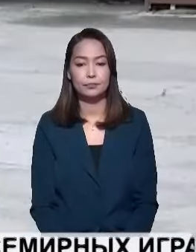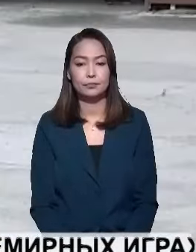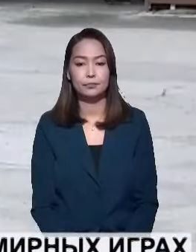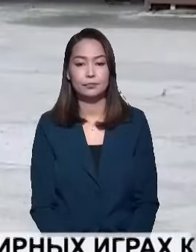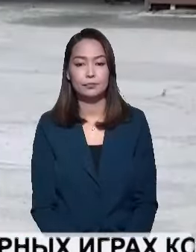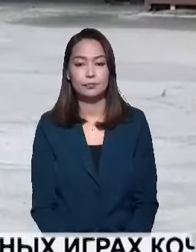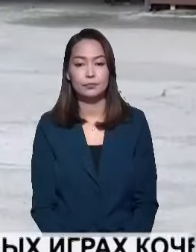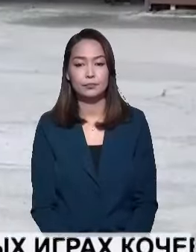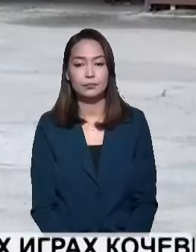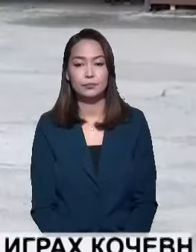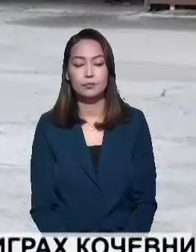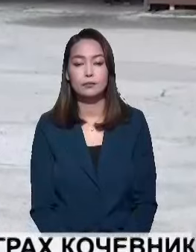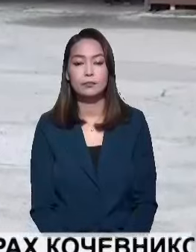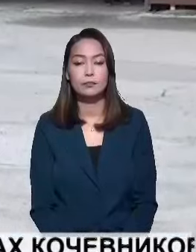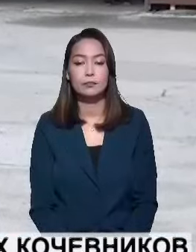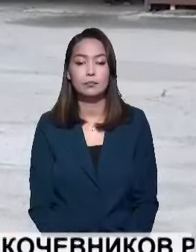То, что в будущем нас ждет